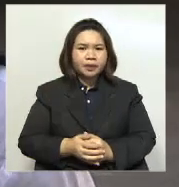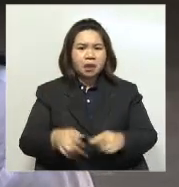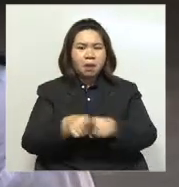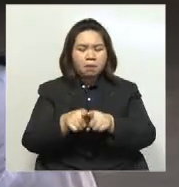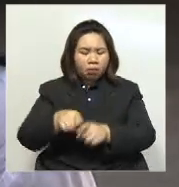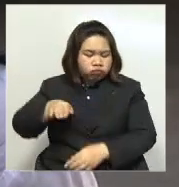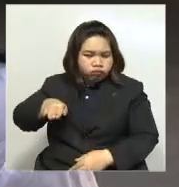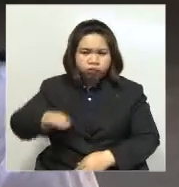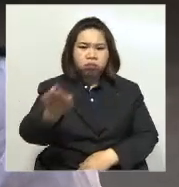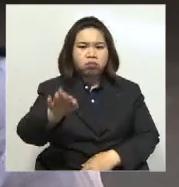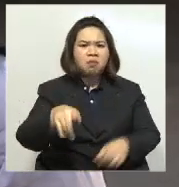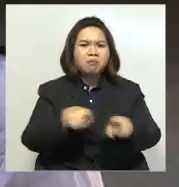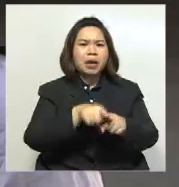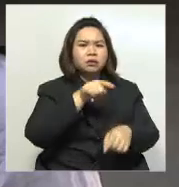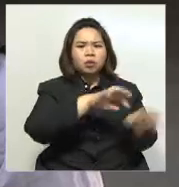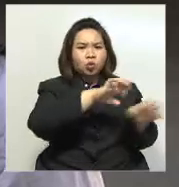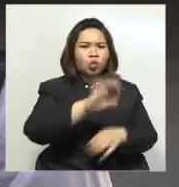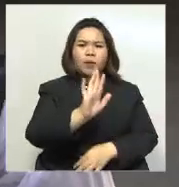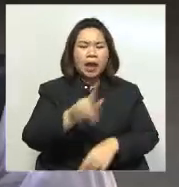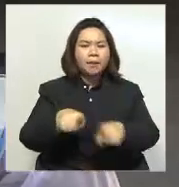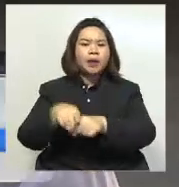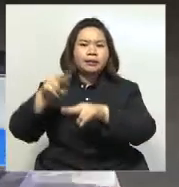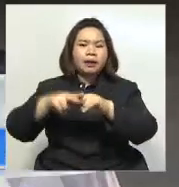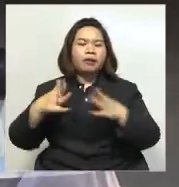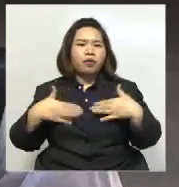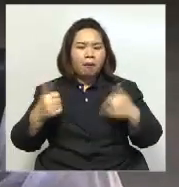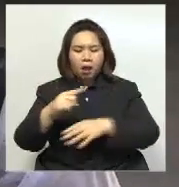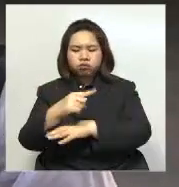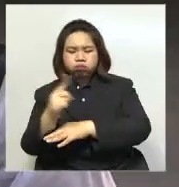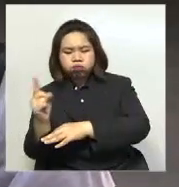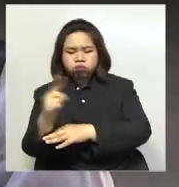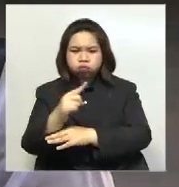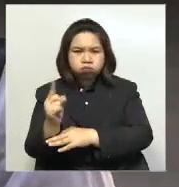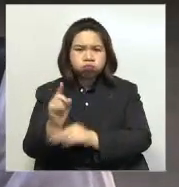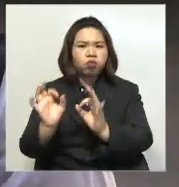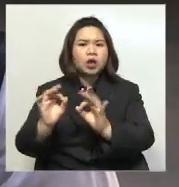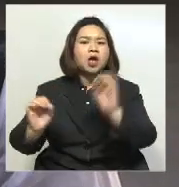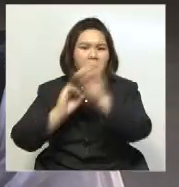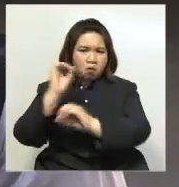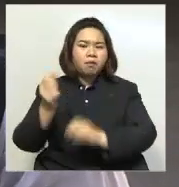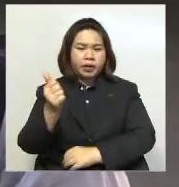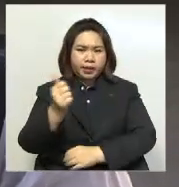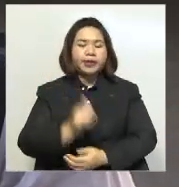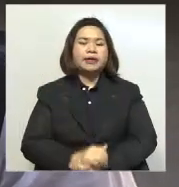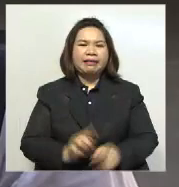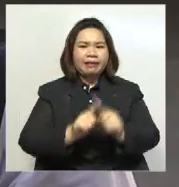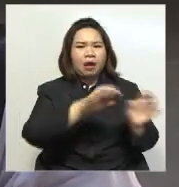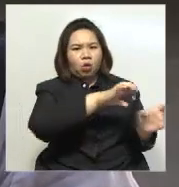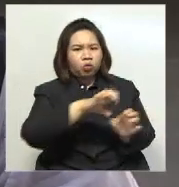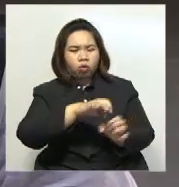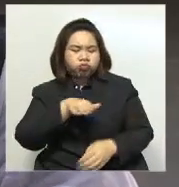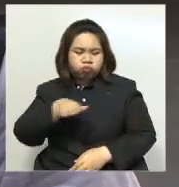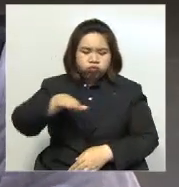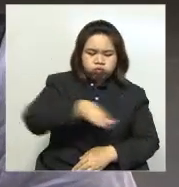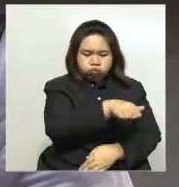รถตู้อะมันจำกัดความเร็วใช่ไหมมันนั่งสะดวกสบายมากกว่าเดิมแล้วก็รู้สึกปลอดภัยค่ะแต่รถตู้มันเฉีย